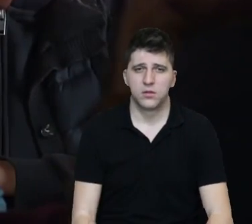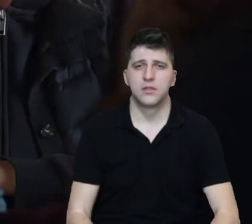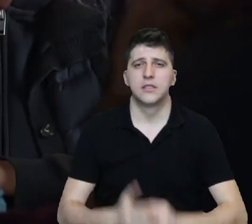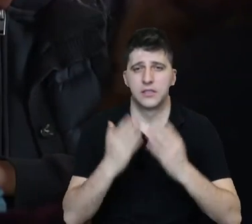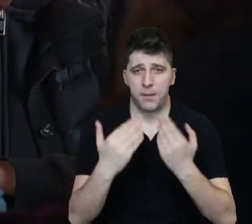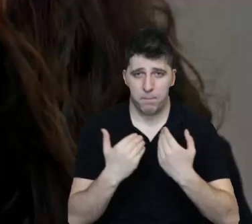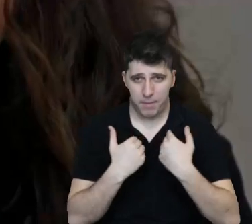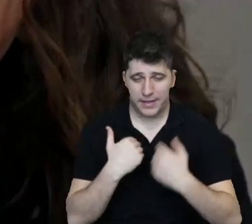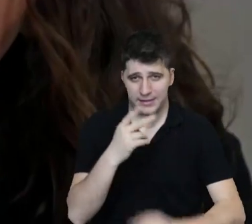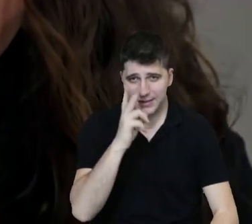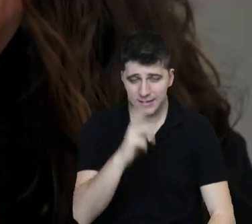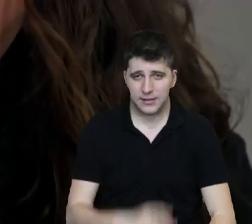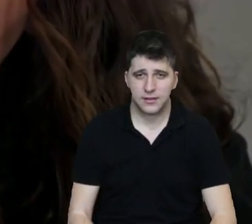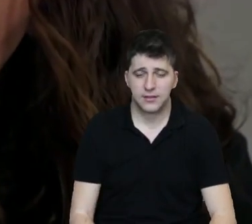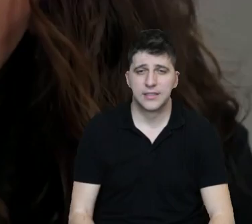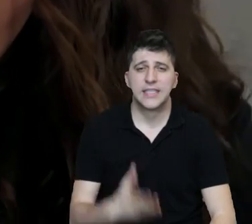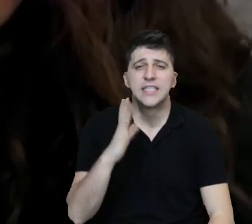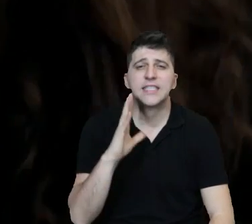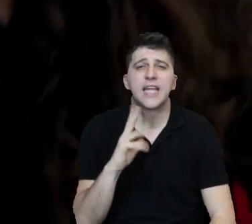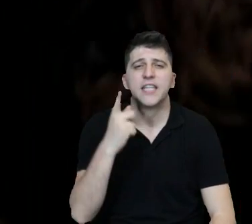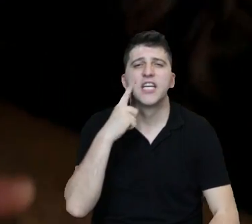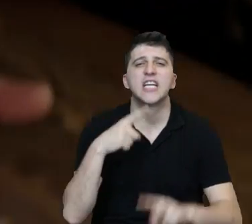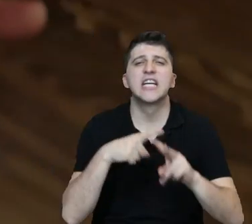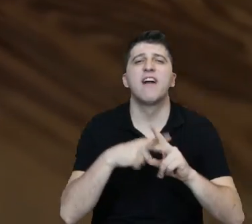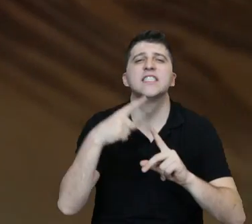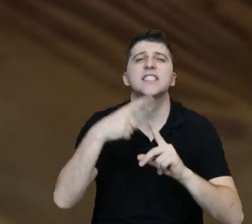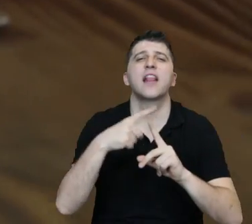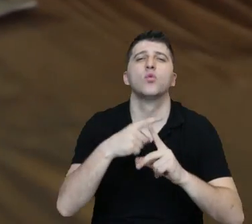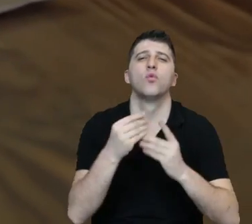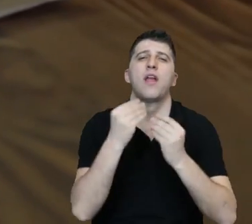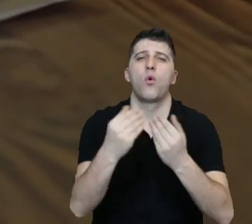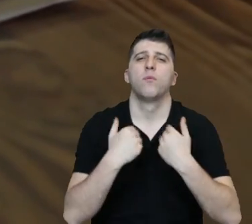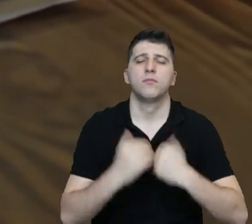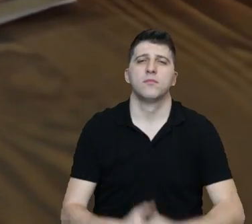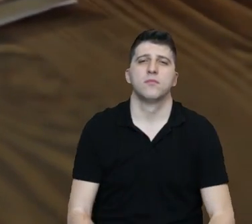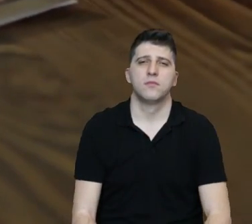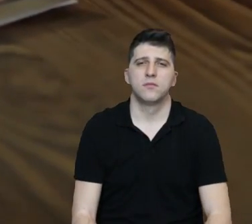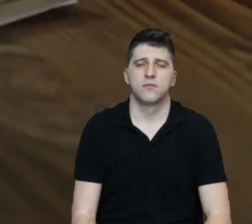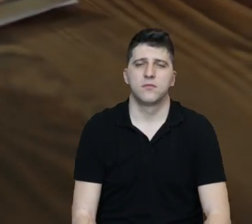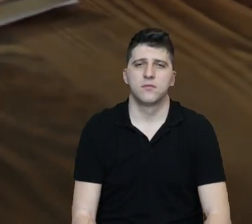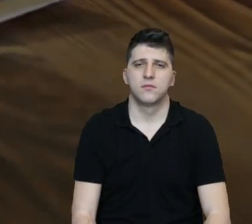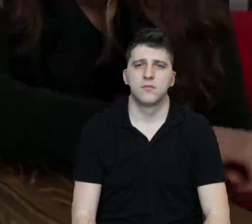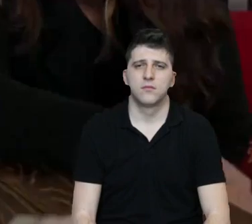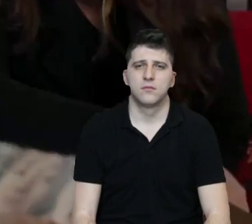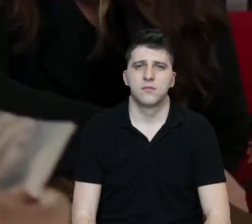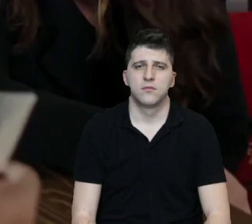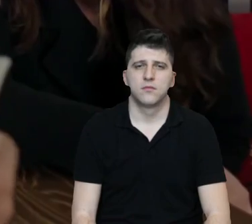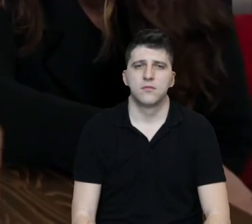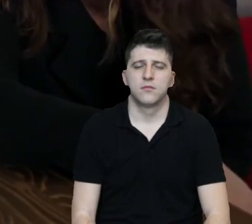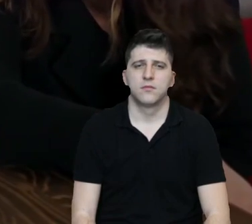İşte ben size geleceğin Kıvanç Tatlıtuğ'sunu sunuyorum. Arda'nın fotoğrafını uzattı. Faruk